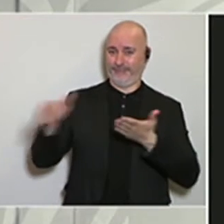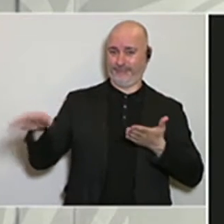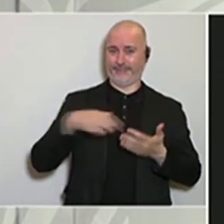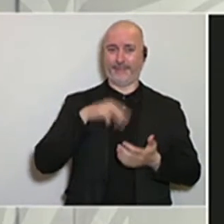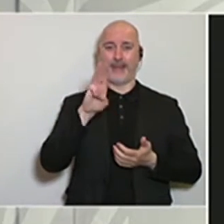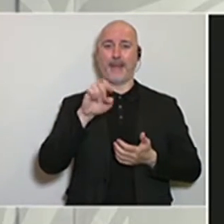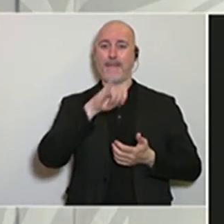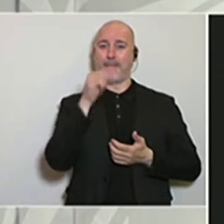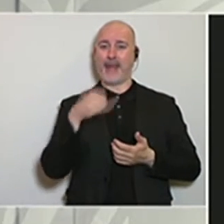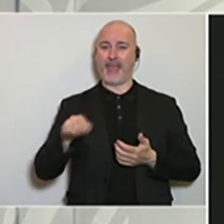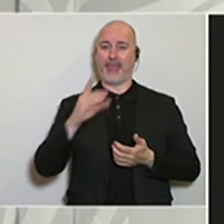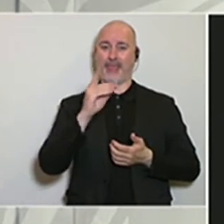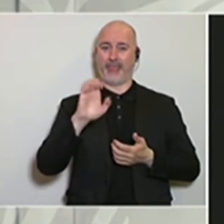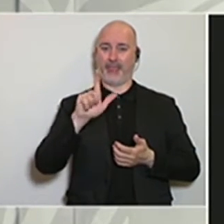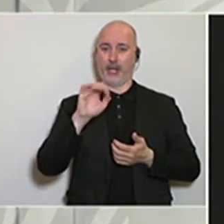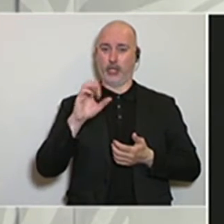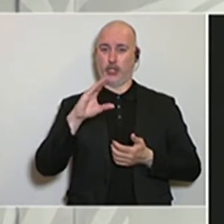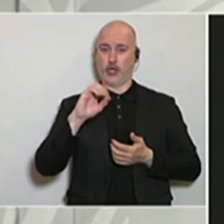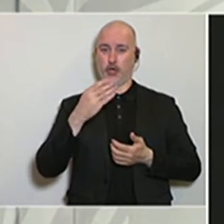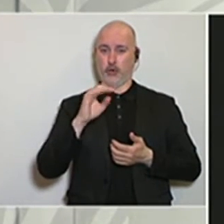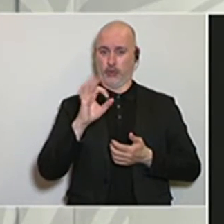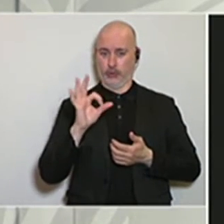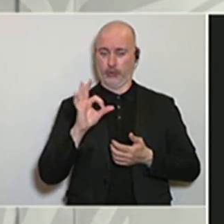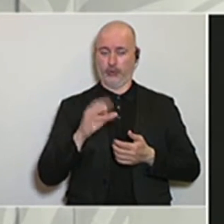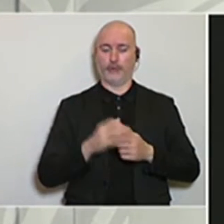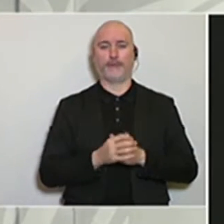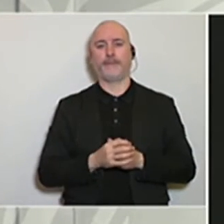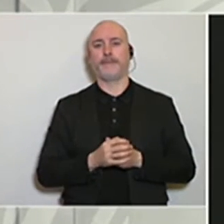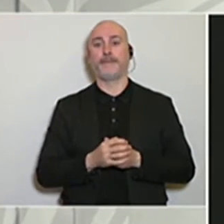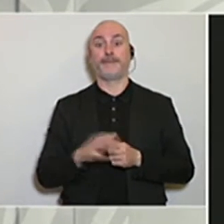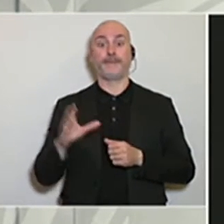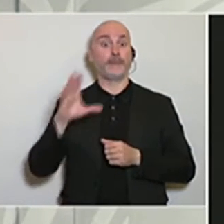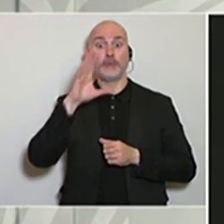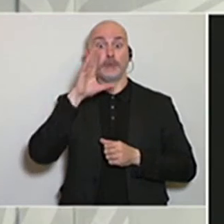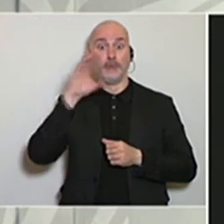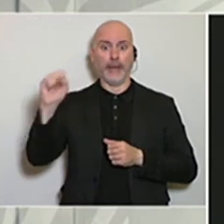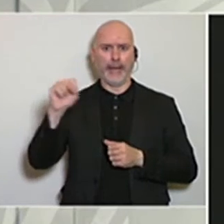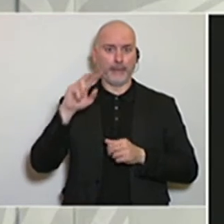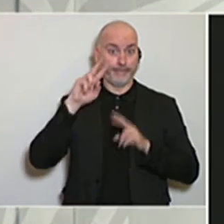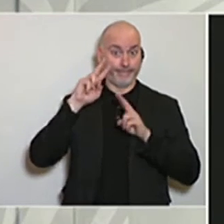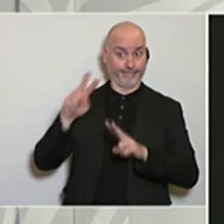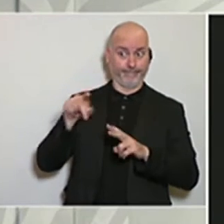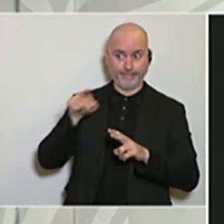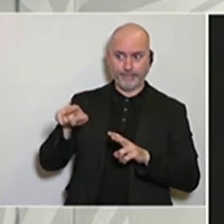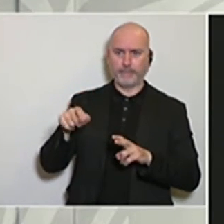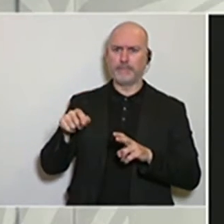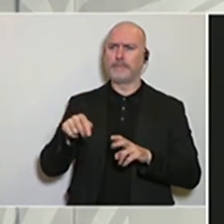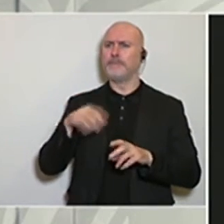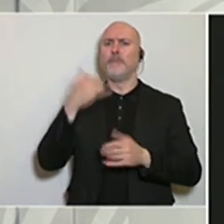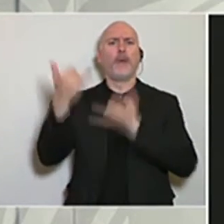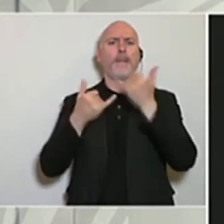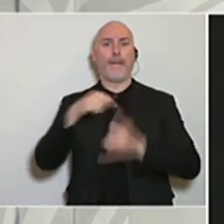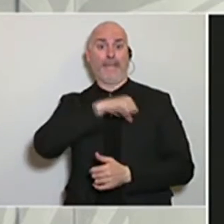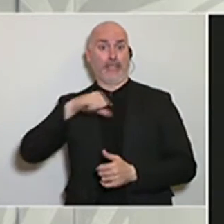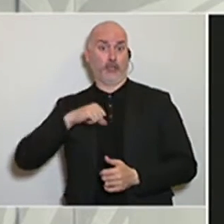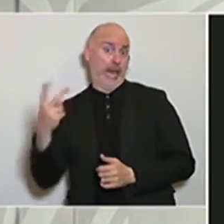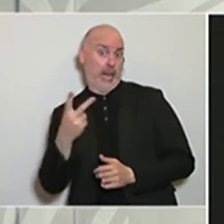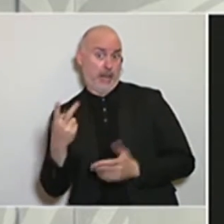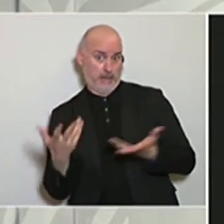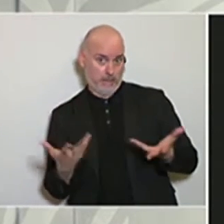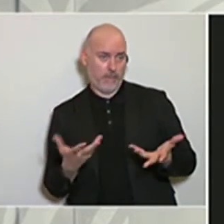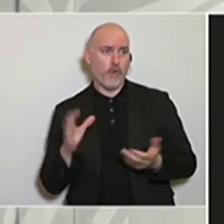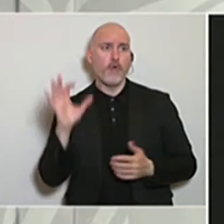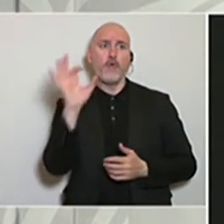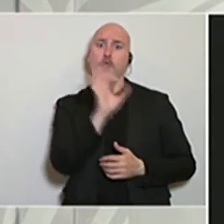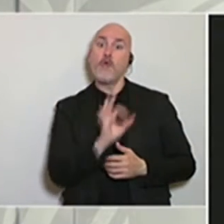Diego Pérez de los Cobos. El govern considera que estem davant d'una qüestió purament personal o que aquest